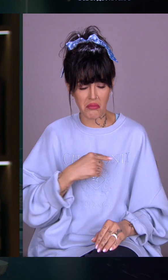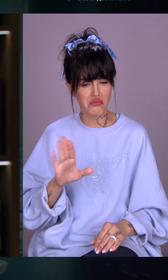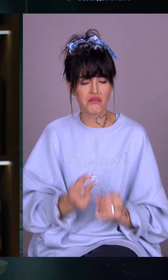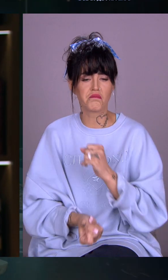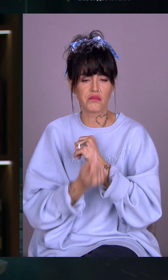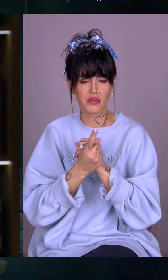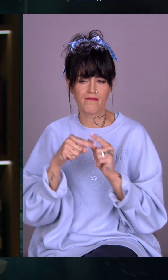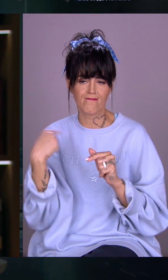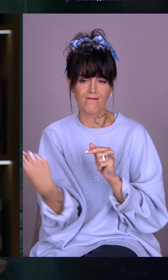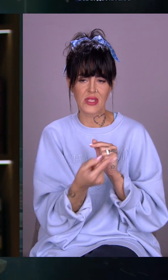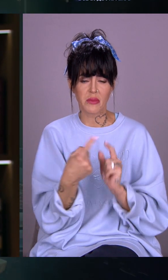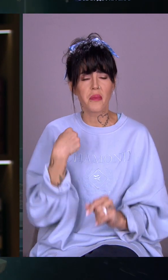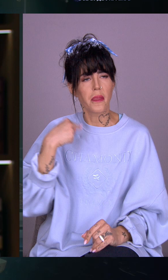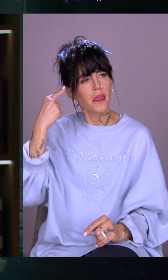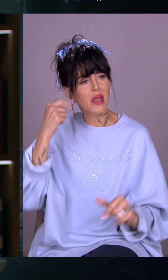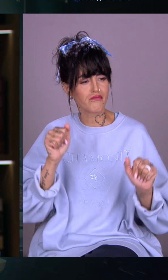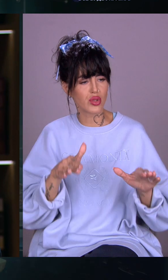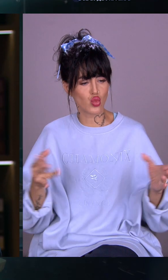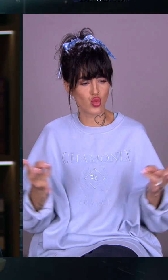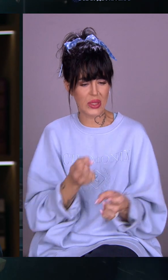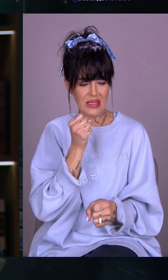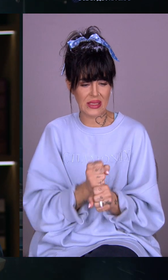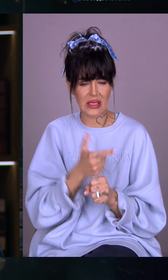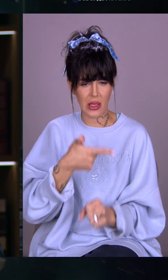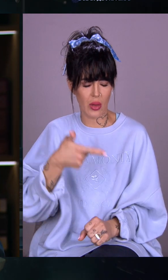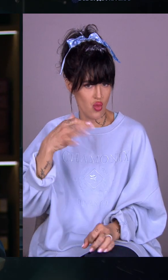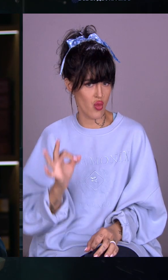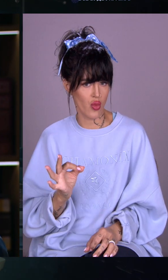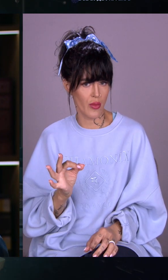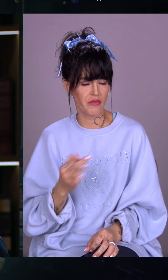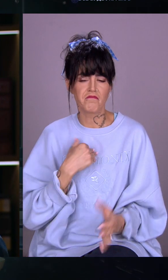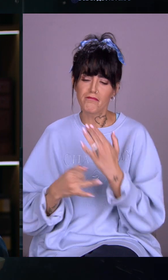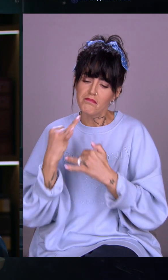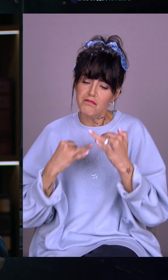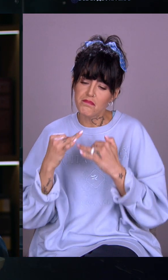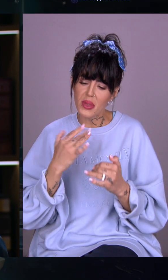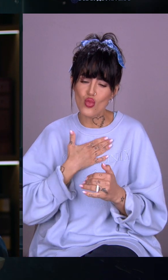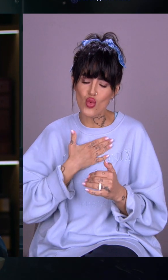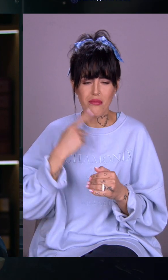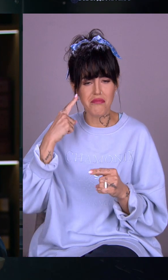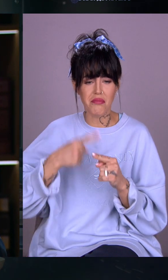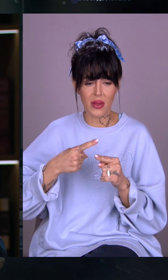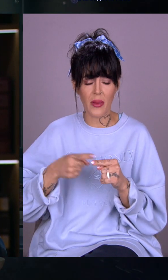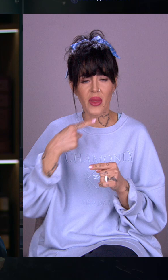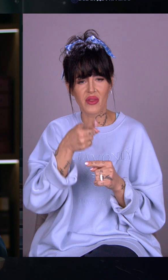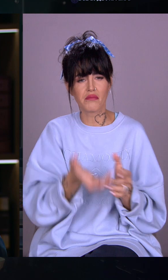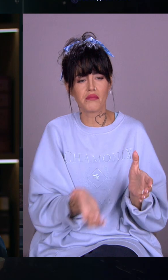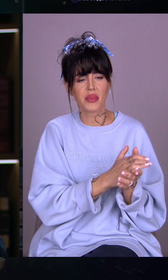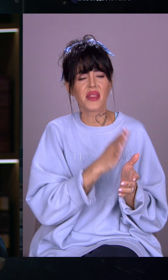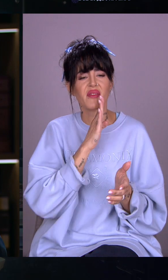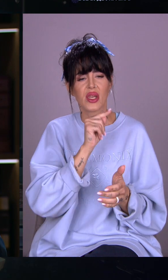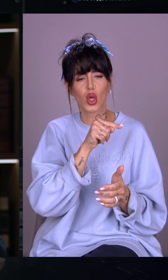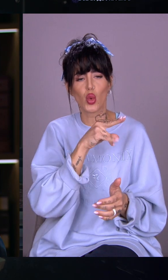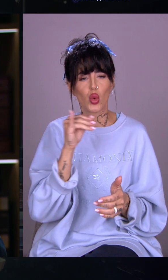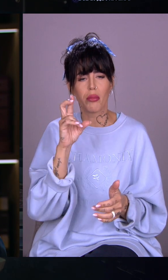я вирішив, що треба зробити громадську організацію. Говорив з братом, і він мені каже, познайомся з Любов Галан. Ну